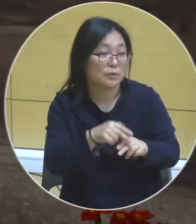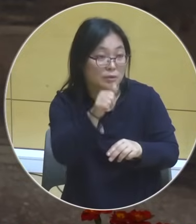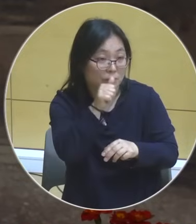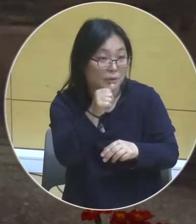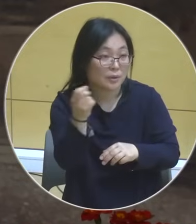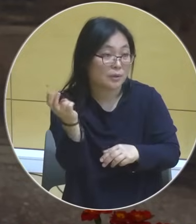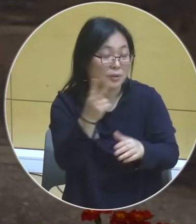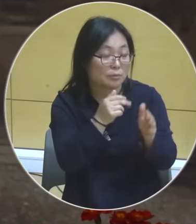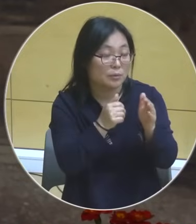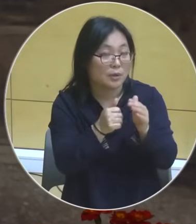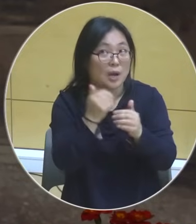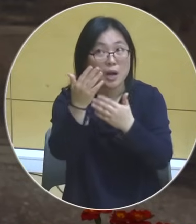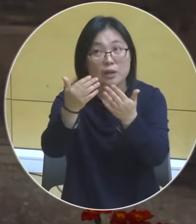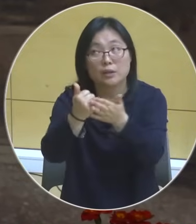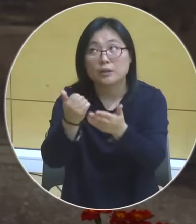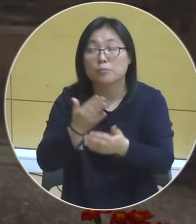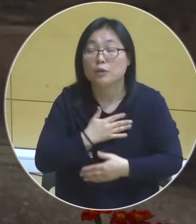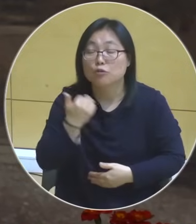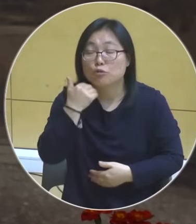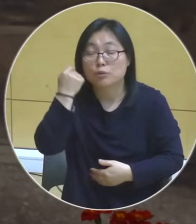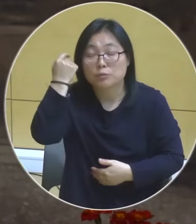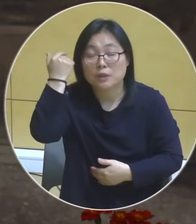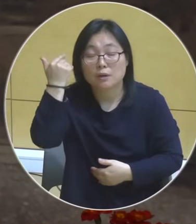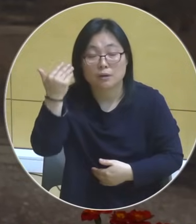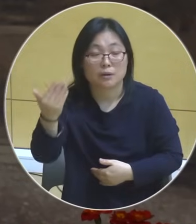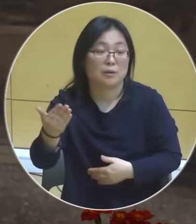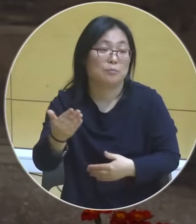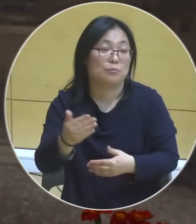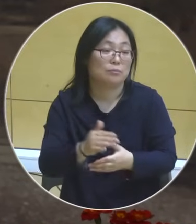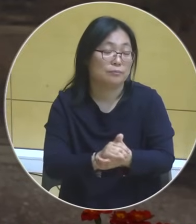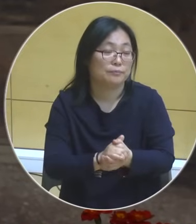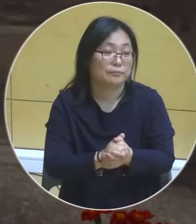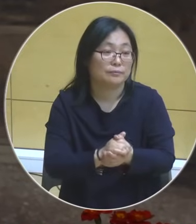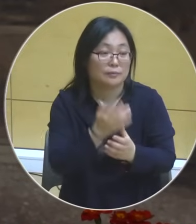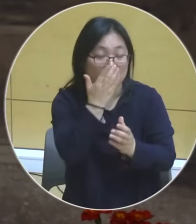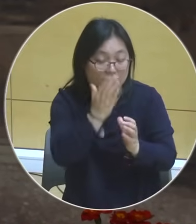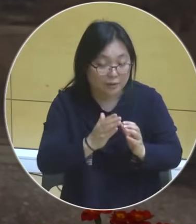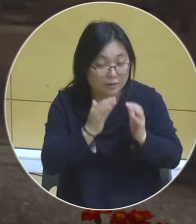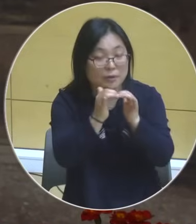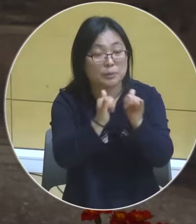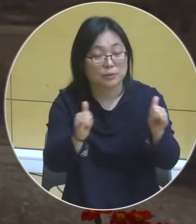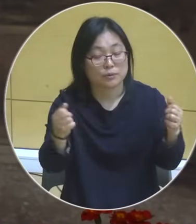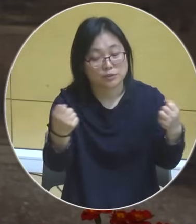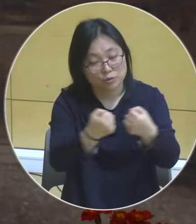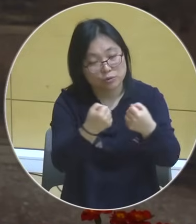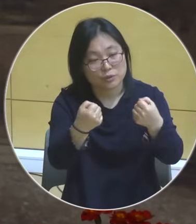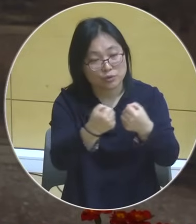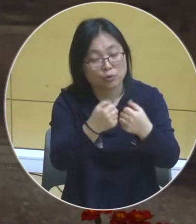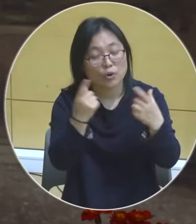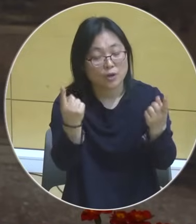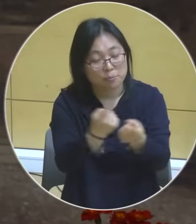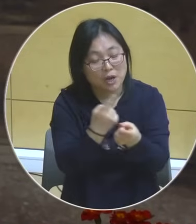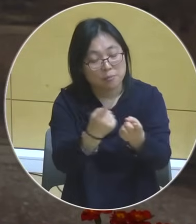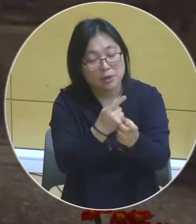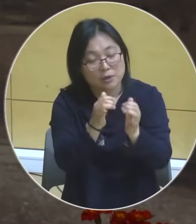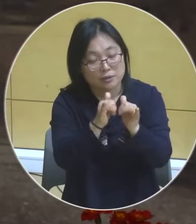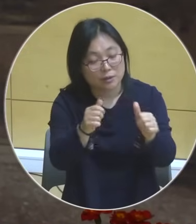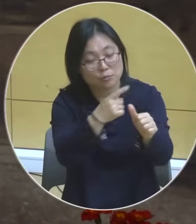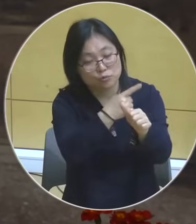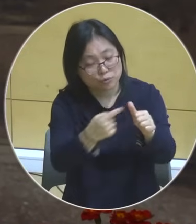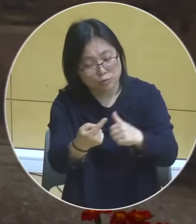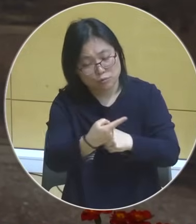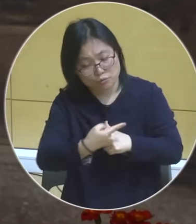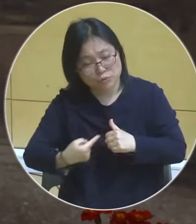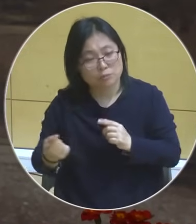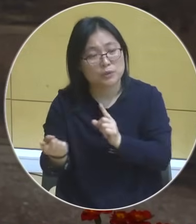한번 반문해 보십시오. 하나님, 나는 누구입니까? 바로 이스라엘 백성들 전쟁치고 매일매일 사람을 죽이고 죽는